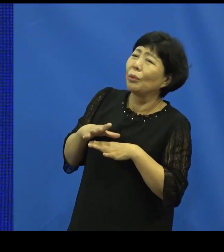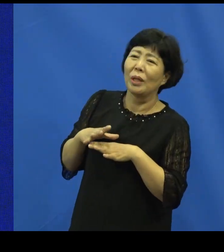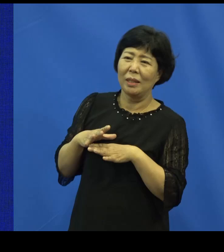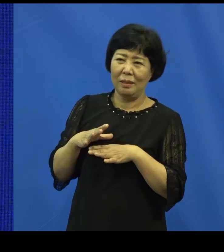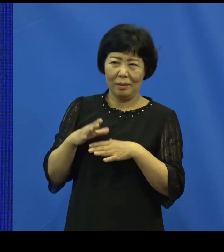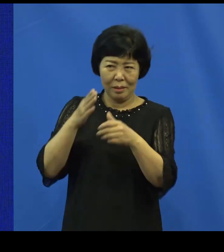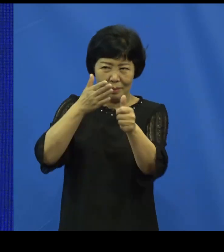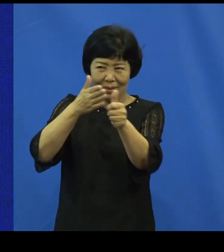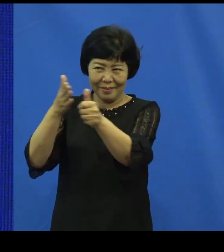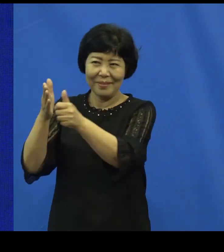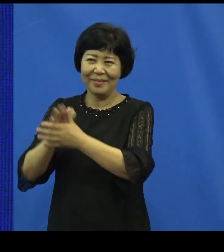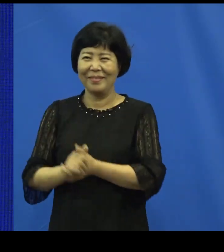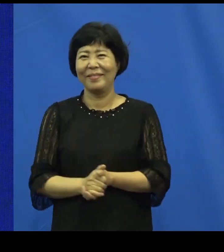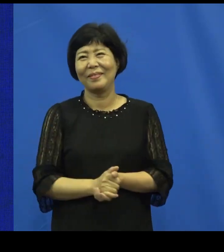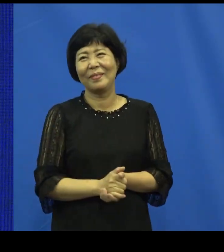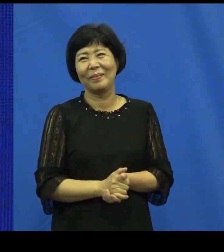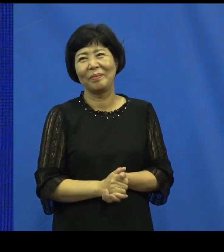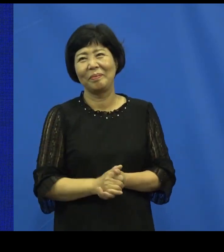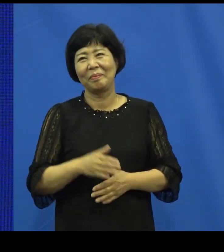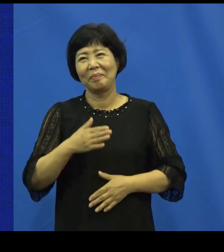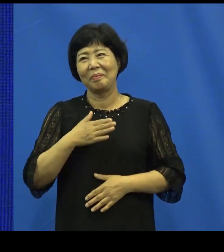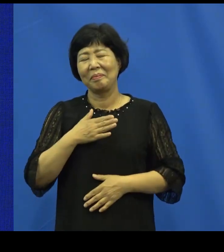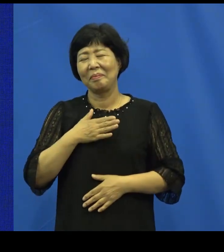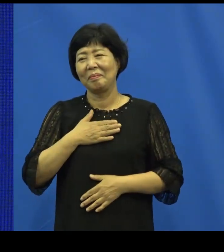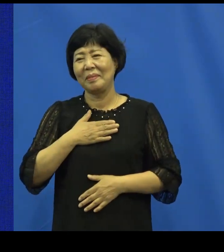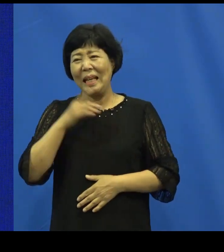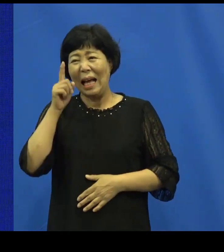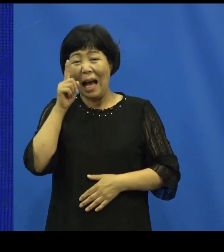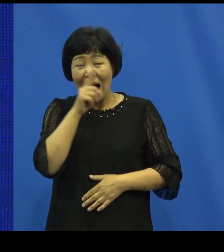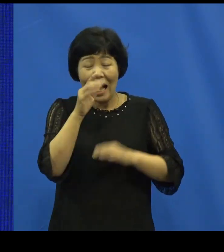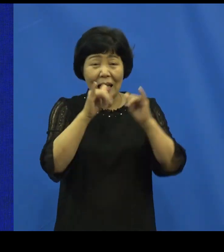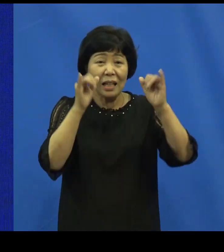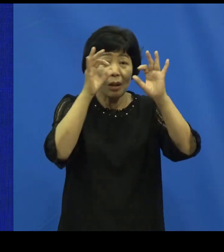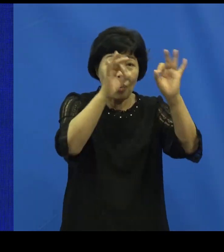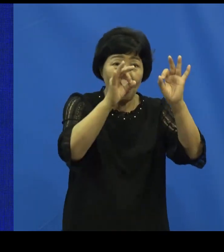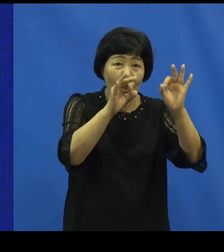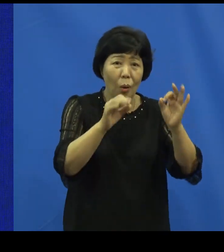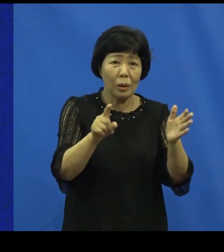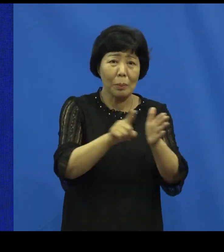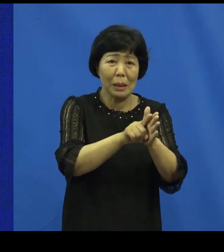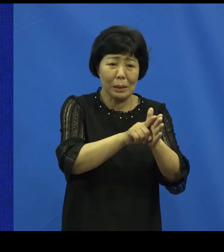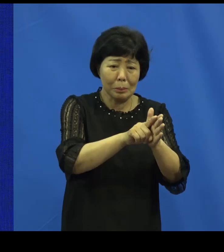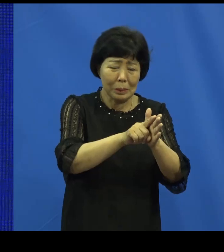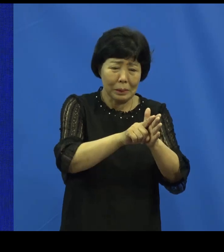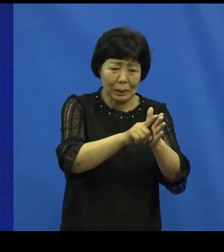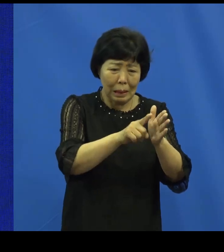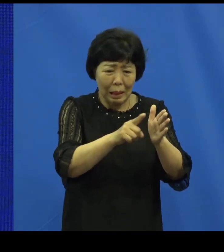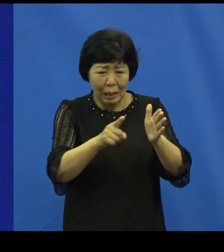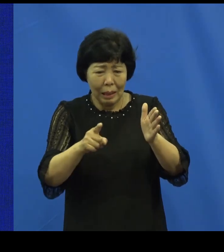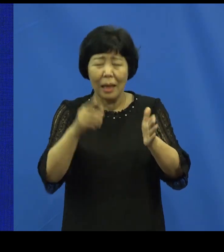공격에 휘둘려서 내 믿음이 흔들릴 이유가 없어요. 여러분, 사람을 두려워하지 마세요.